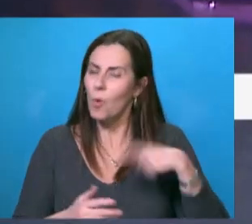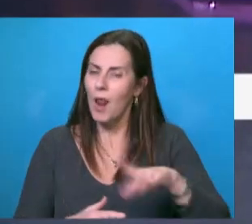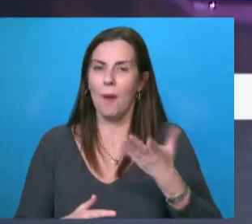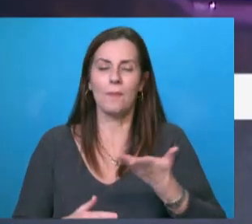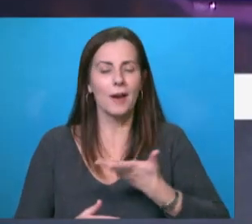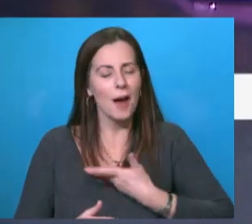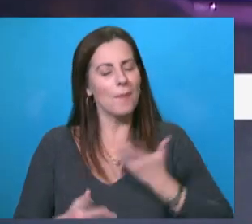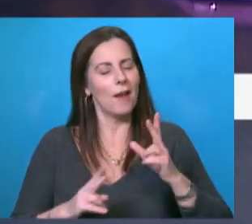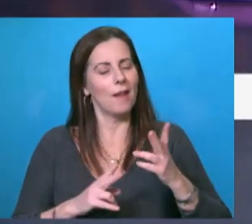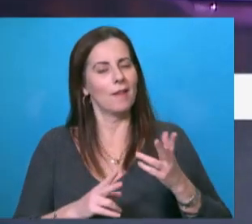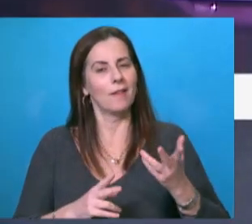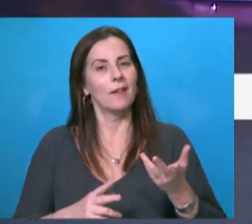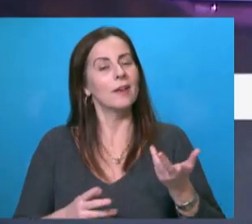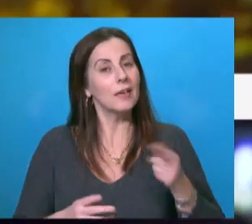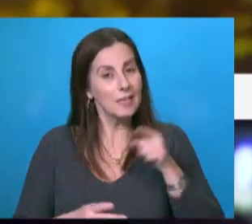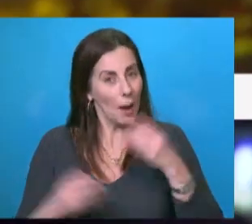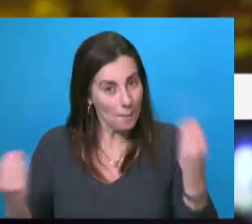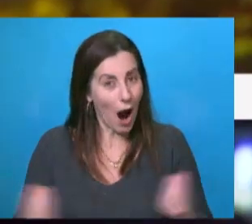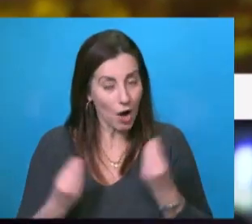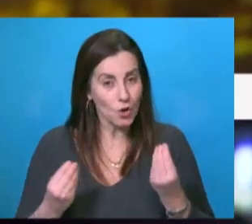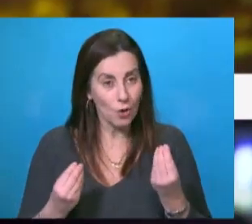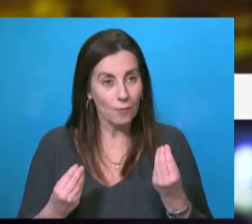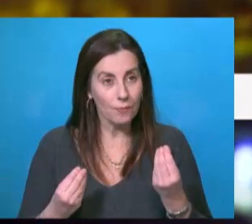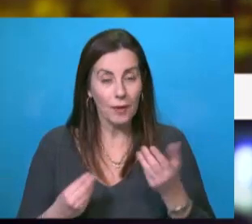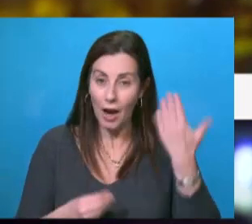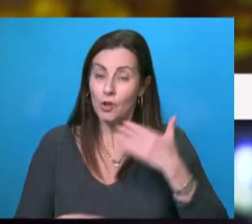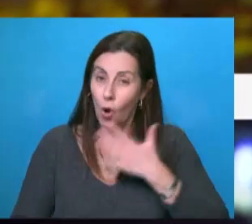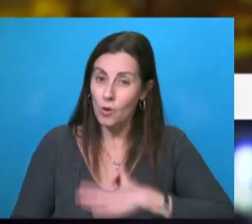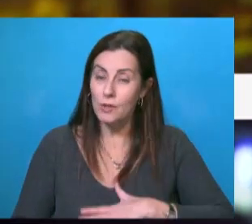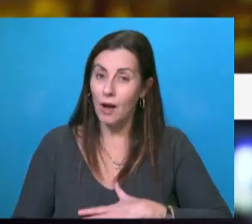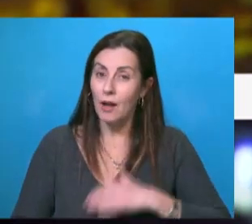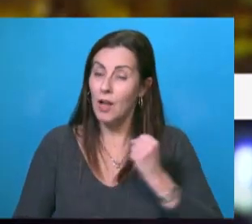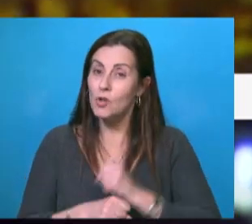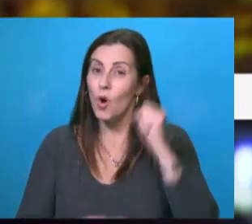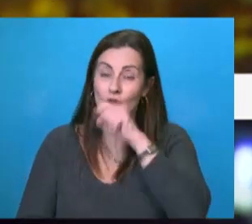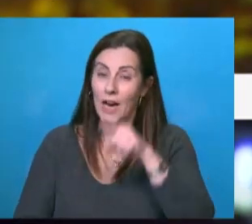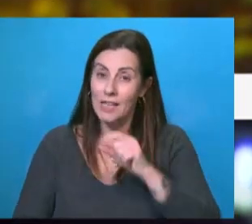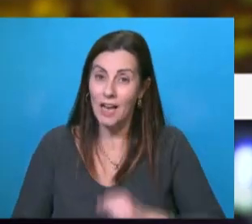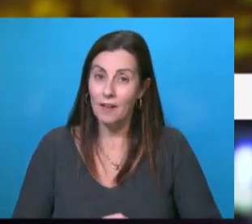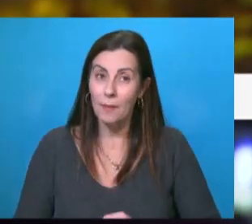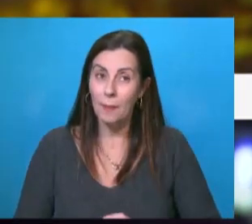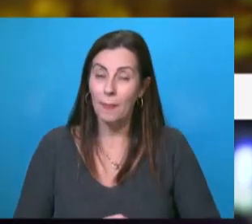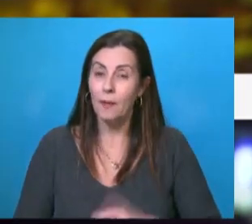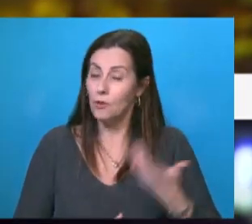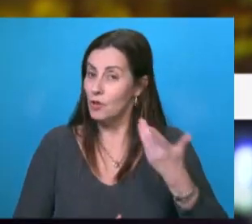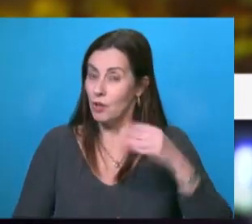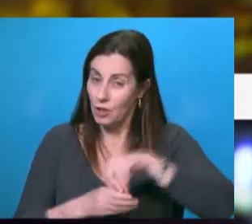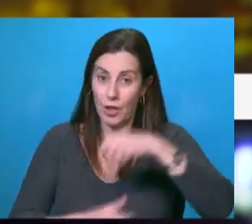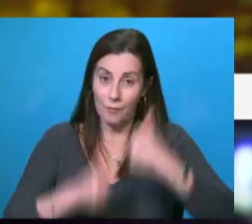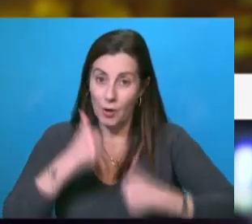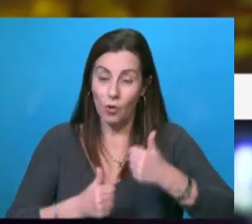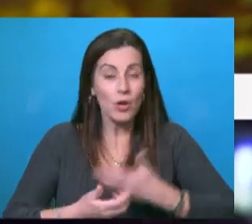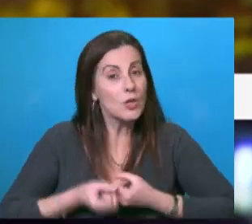מחודשת בשנים אלה. זה משהו שהיית רוצה נגיד להגיש שיר כזה אולי, שיתמודד בתחרות כזאת, שיוציא איזה מסר מפה